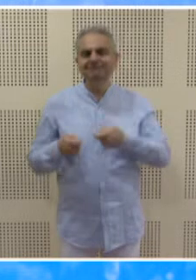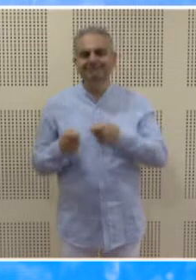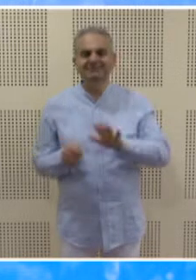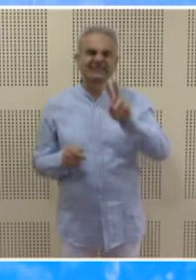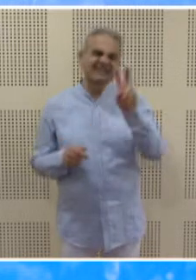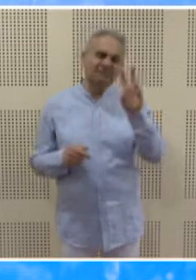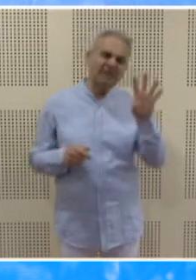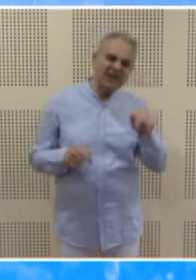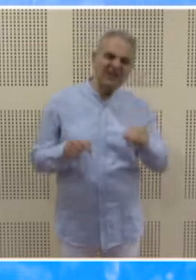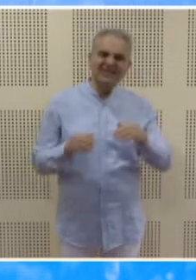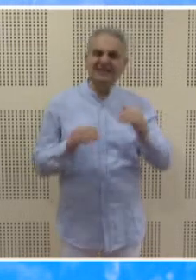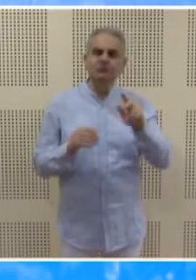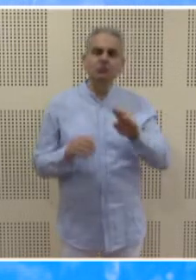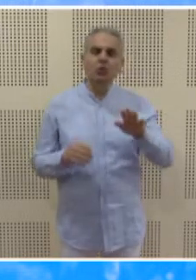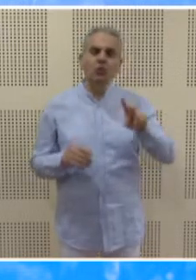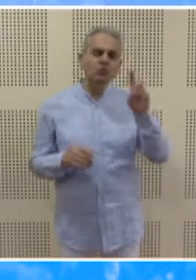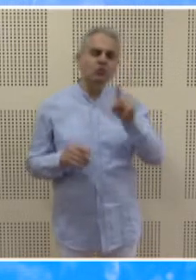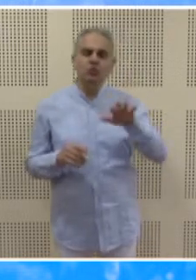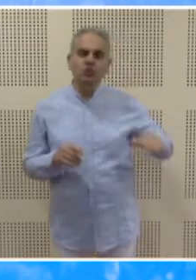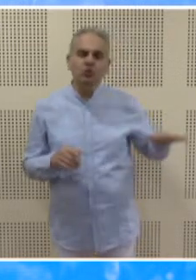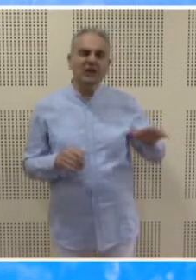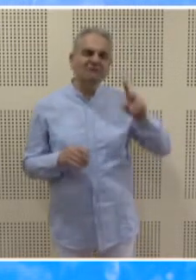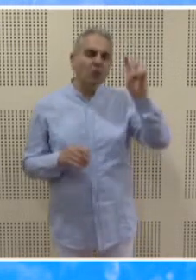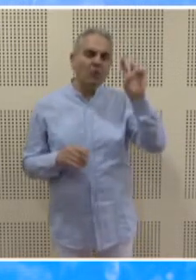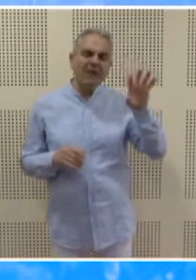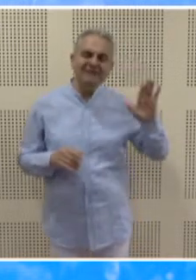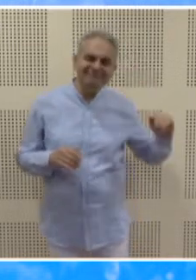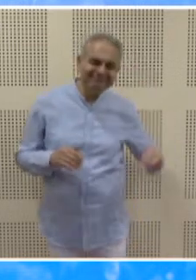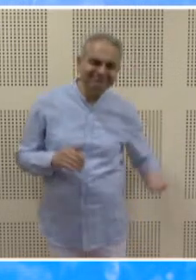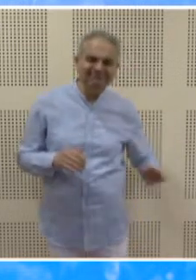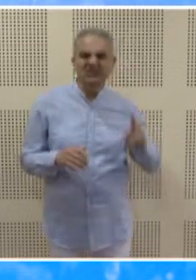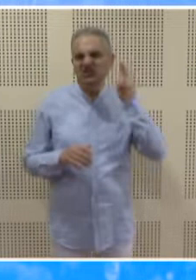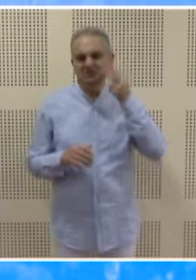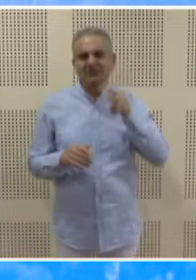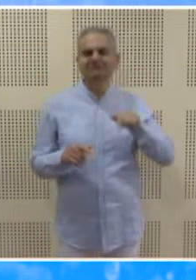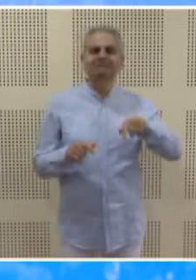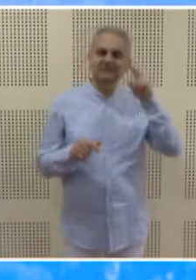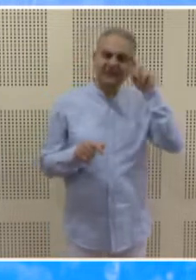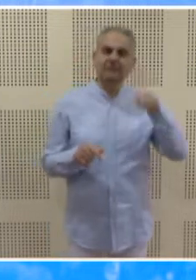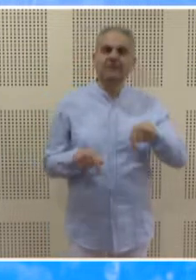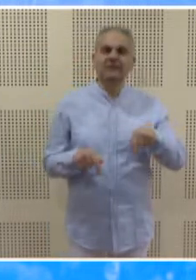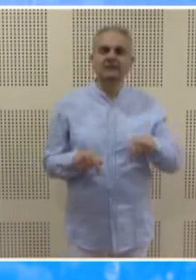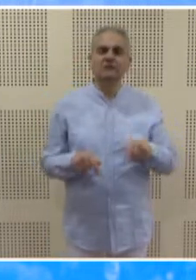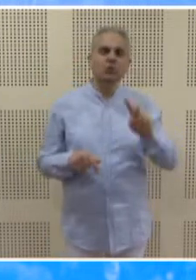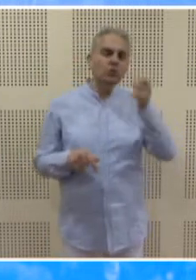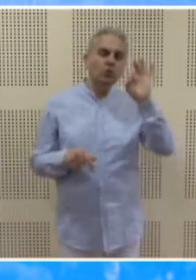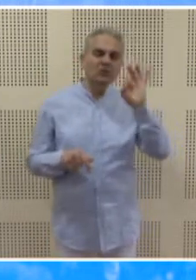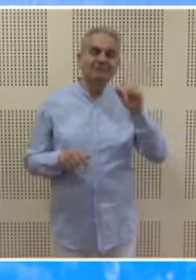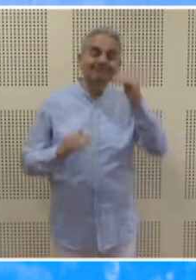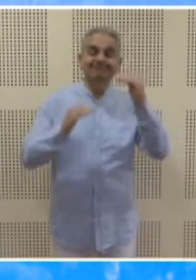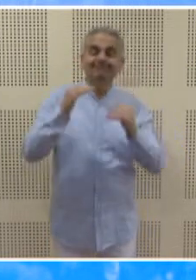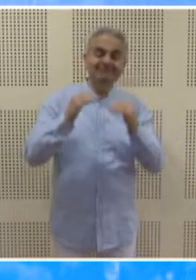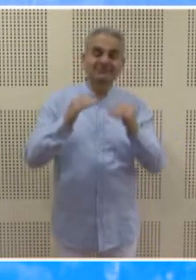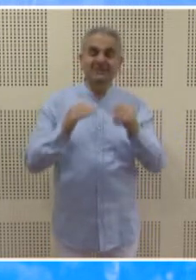25 desibel, çocuklarda ise 15 desibelden daha yüksek olması işitme kaybı olarak tanımlanmaktadır. 90 desibel altındaki